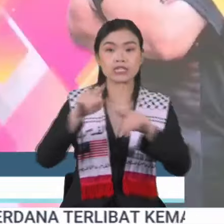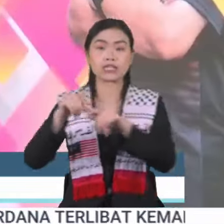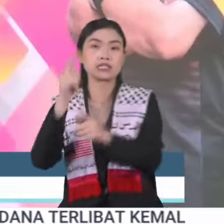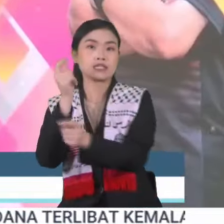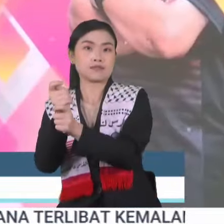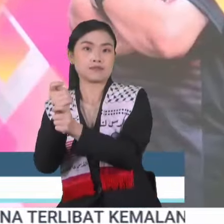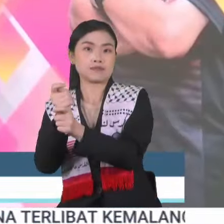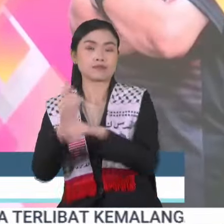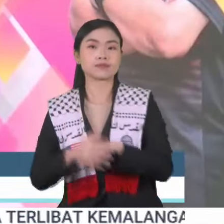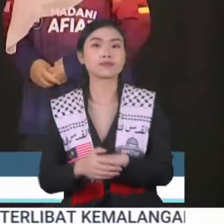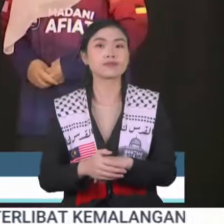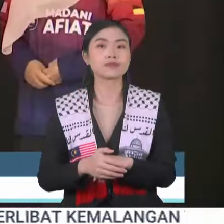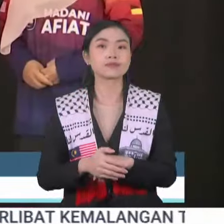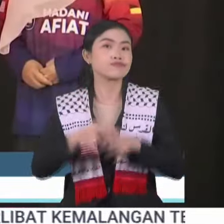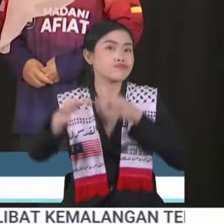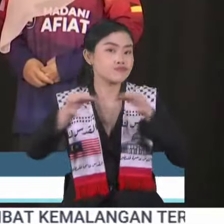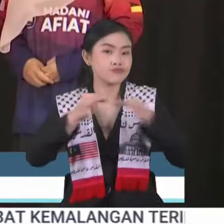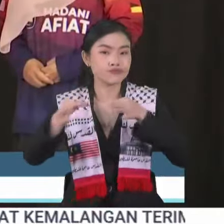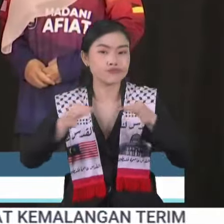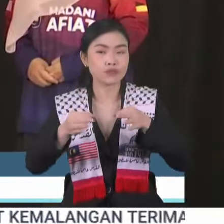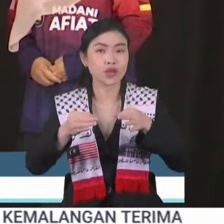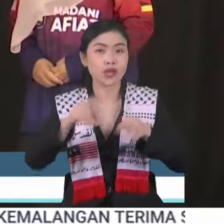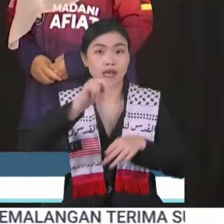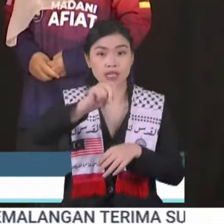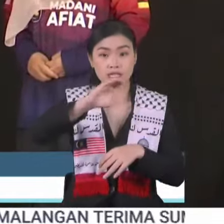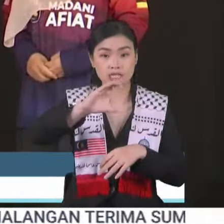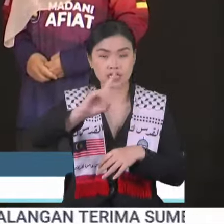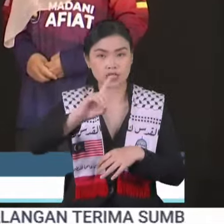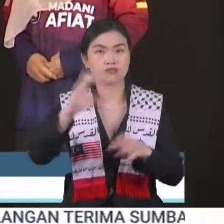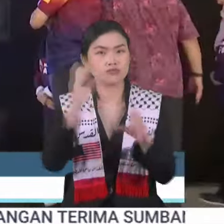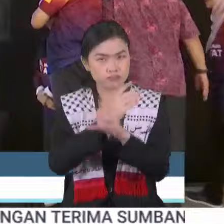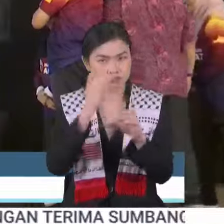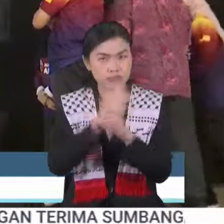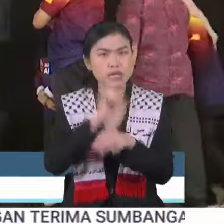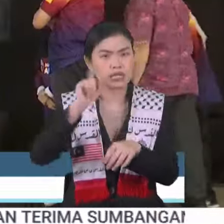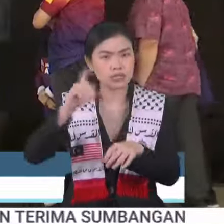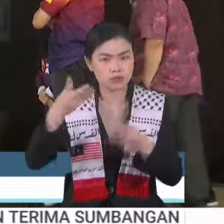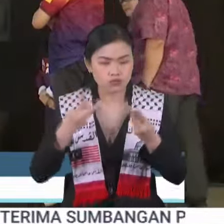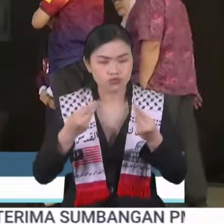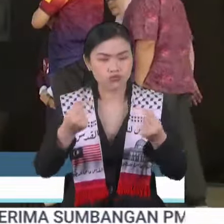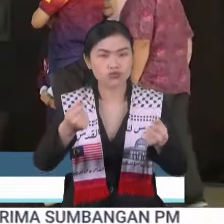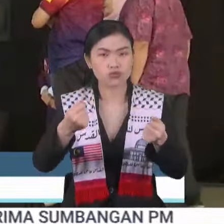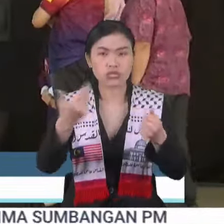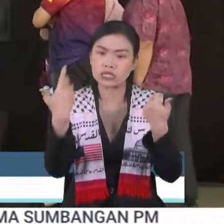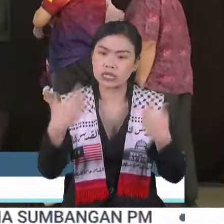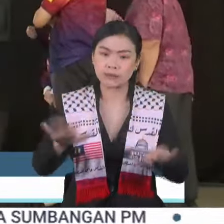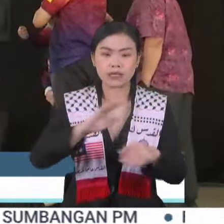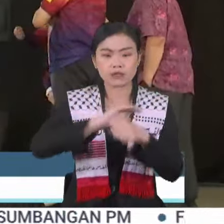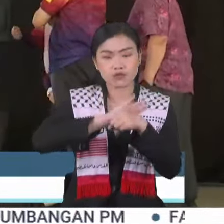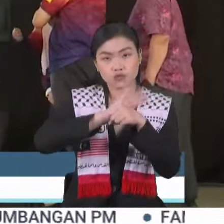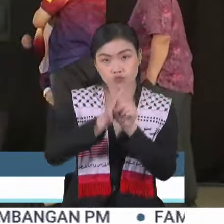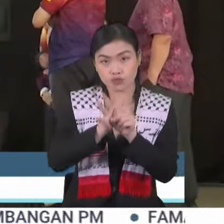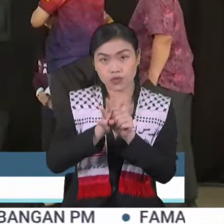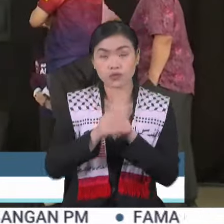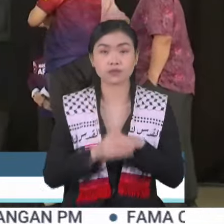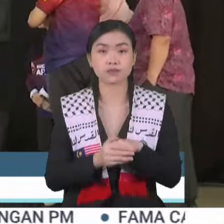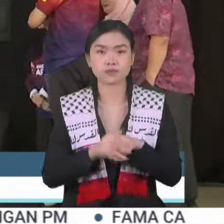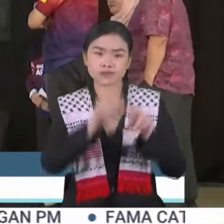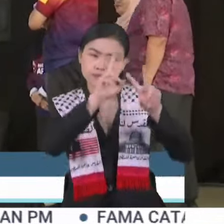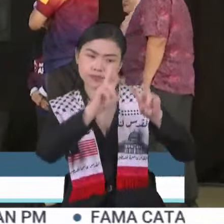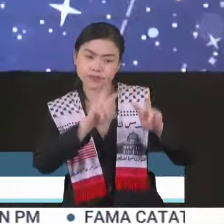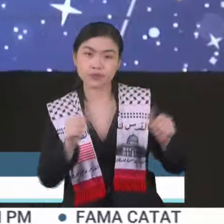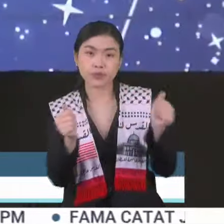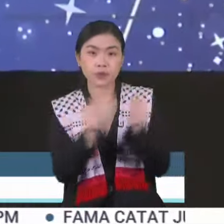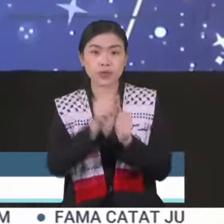statik jelas beliau pandemik ncd antara cabaran yang perlu ditangani KKM selepas covid-19 kajian bersama dengan